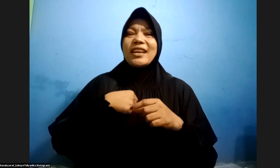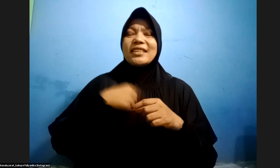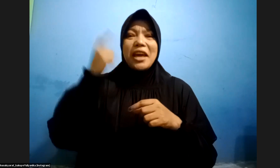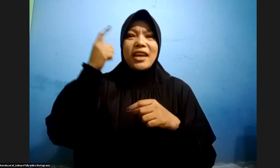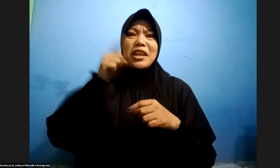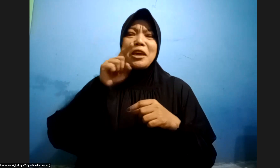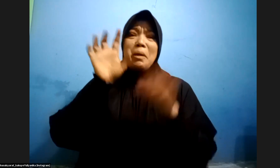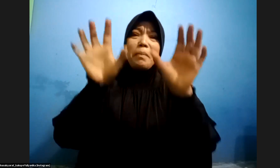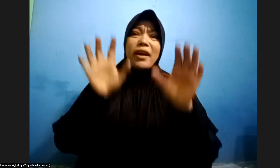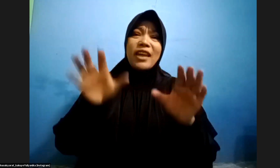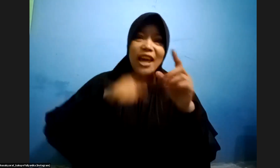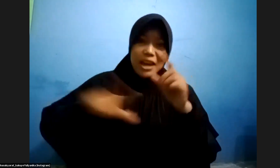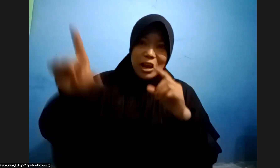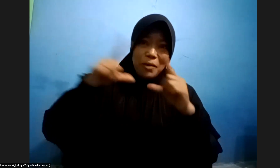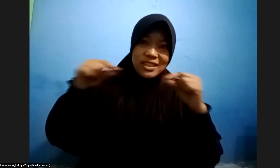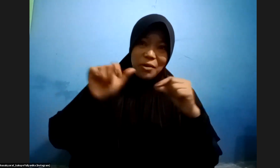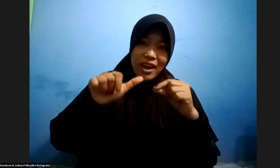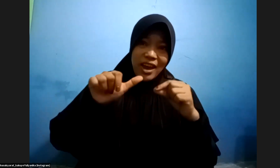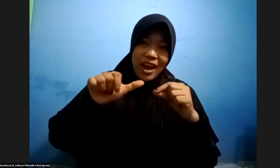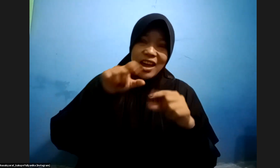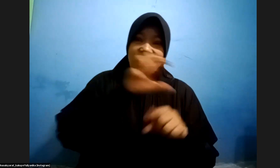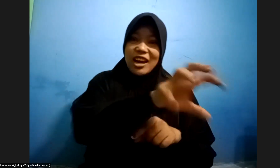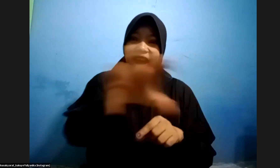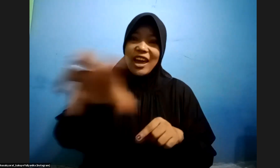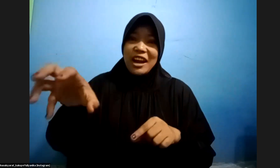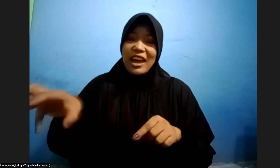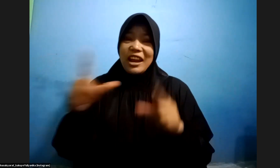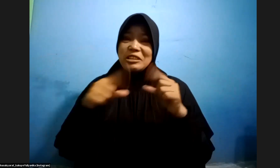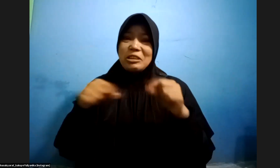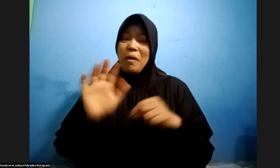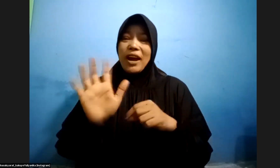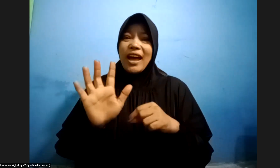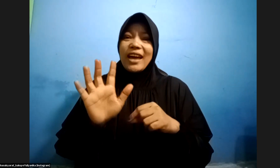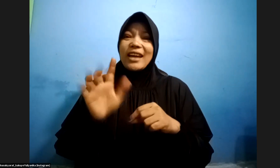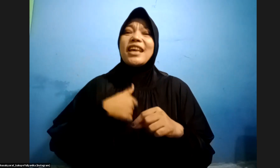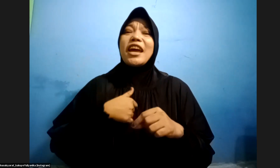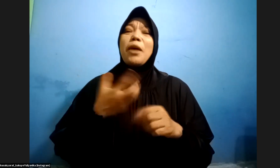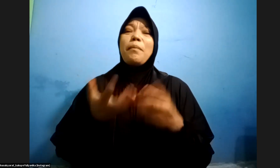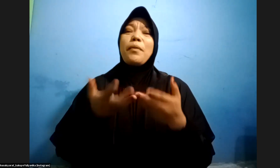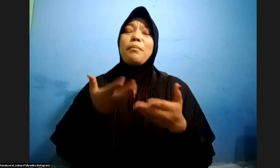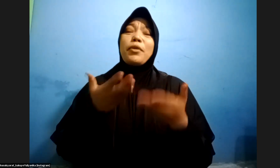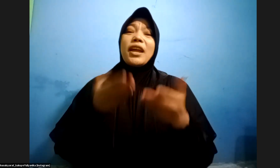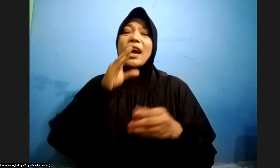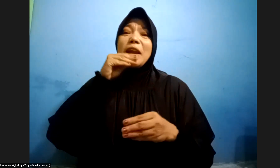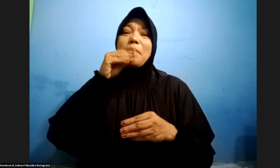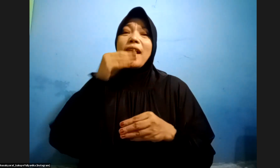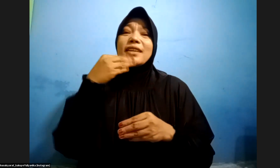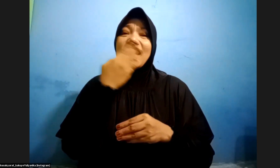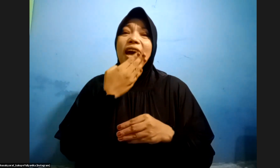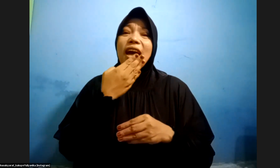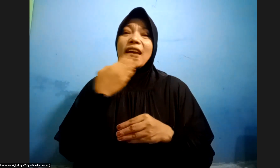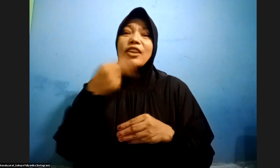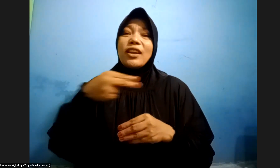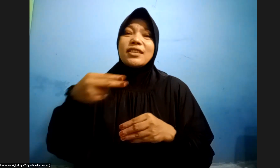sebaik mungkin ya. Oh iya. Oh iya, kalau gitu di Bandung musim apa, Dok? Kalau di Bekasi lagi musim hujan sama musim mangga